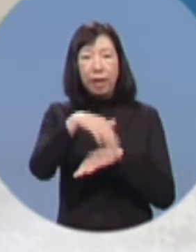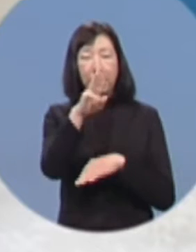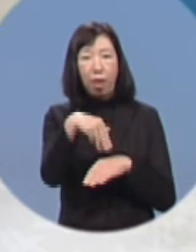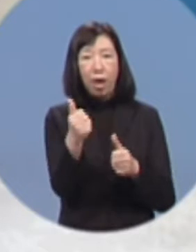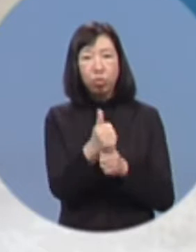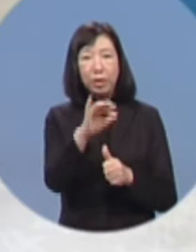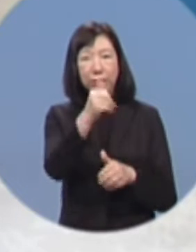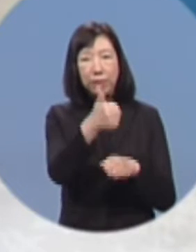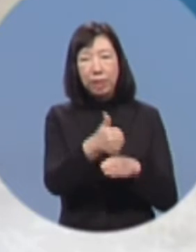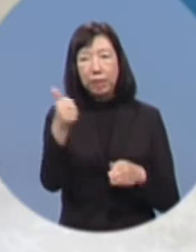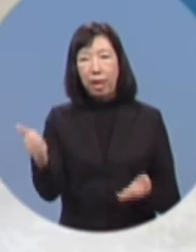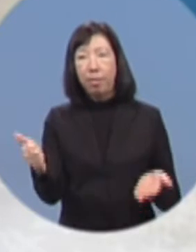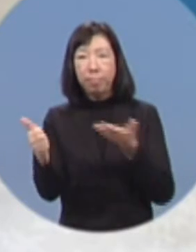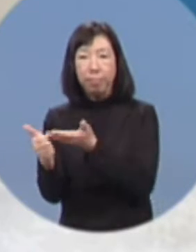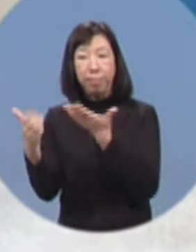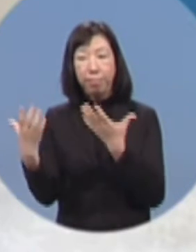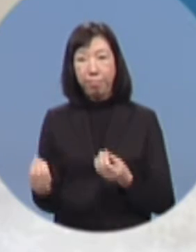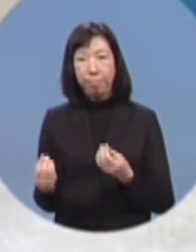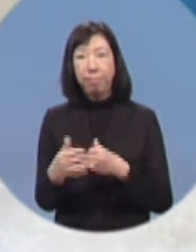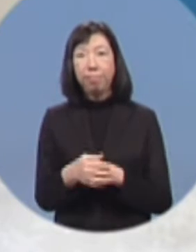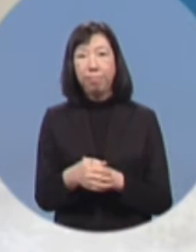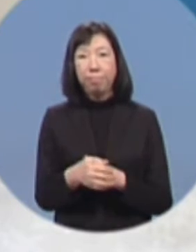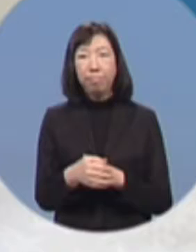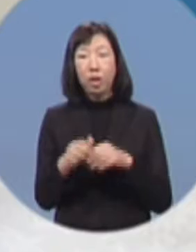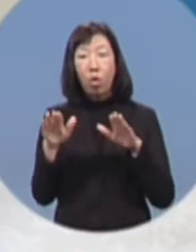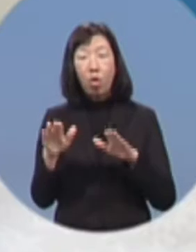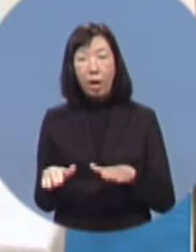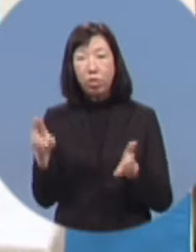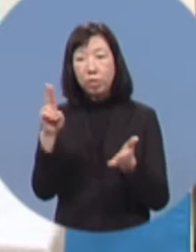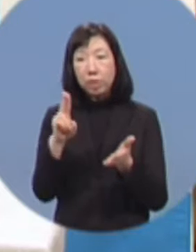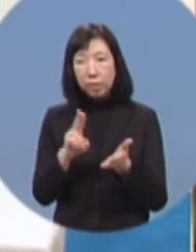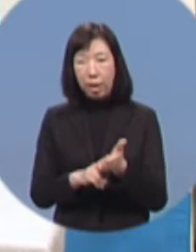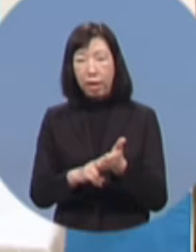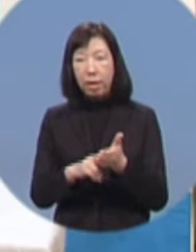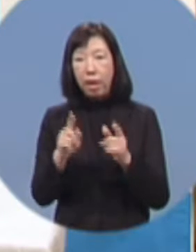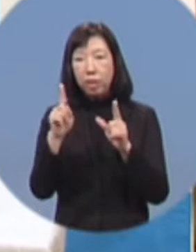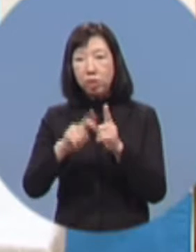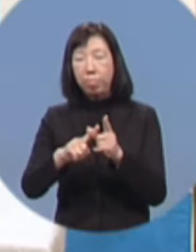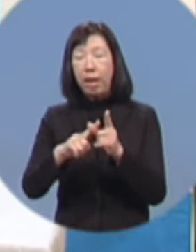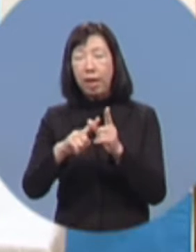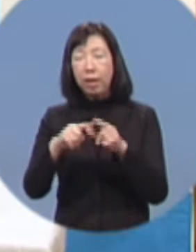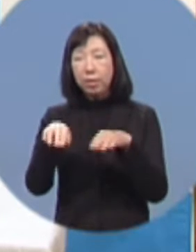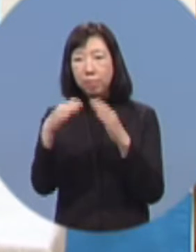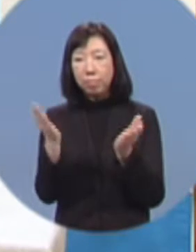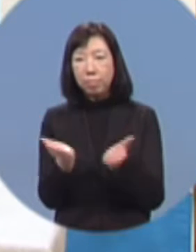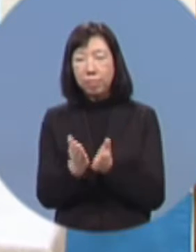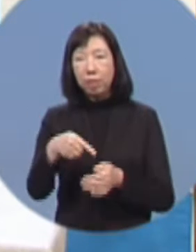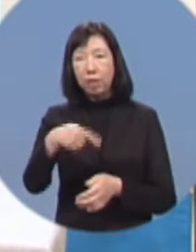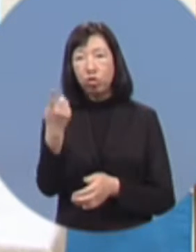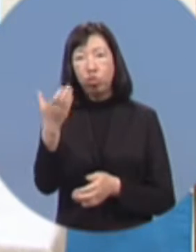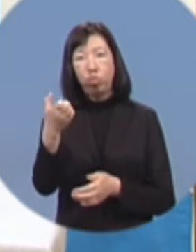川副知事から指定書が授与されました。今回の指定により、千葉県指定伝統的工芸品